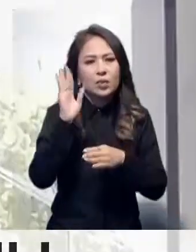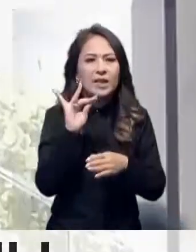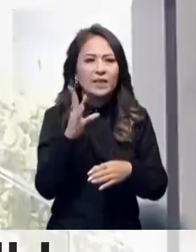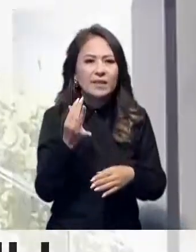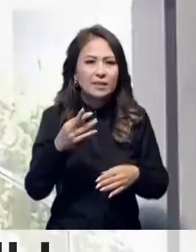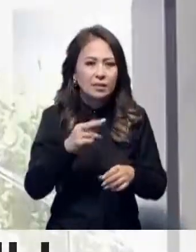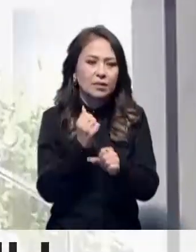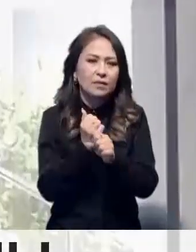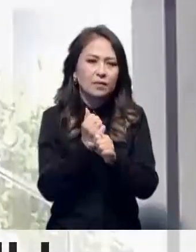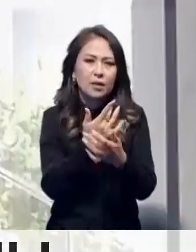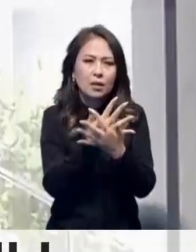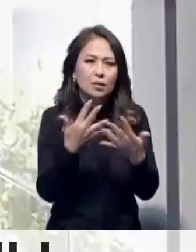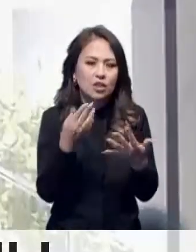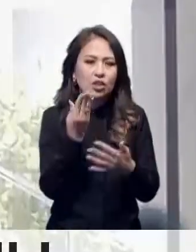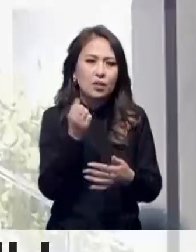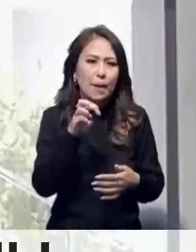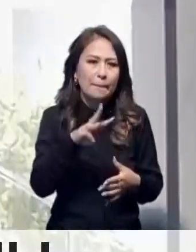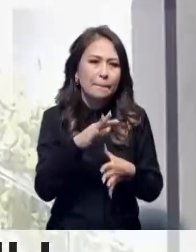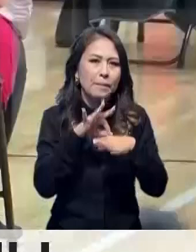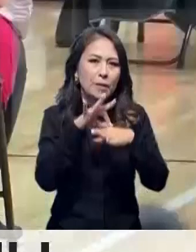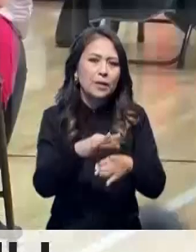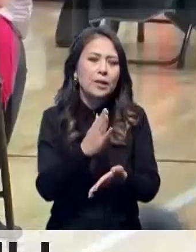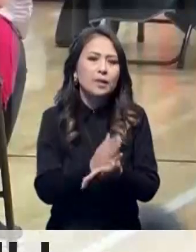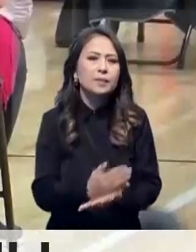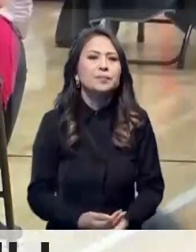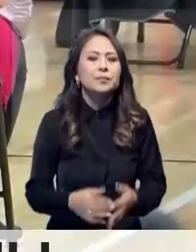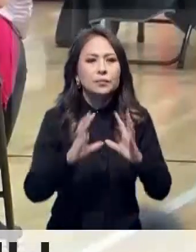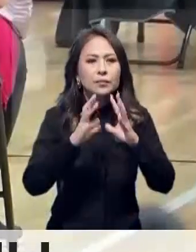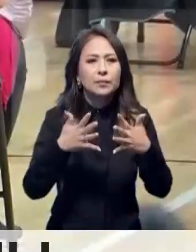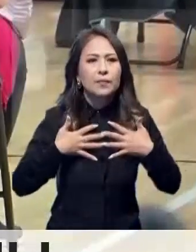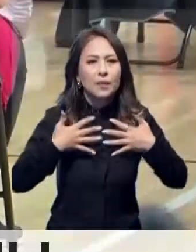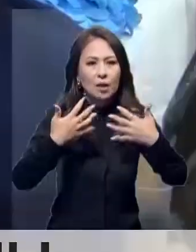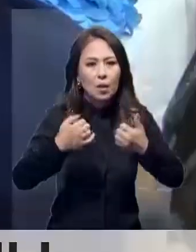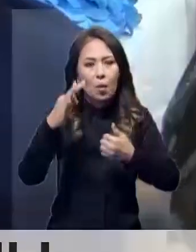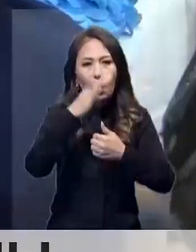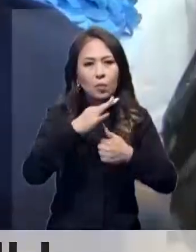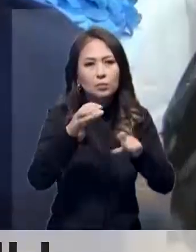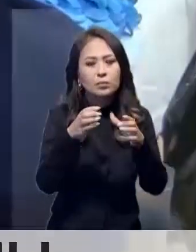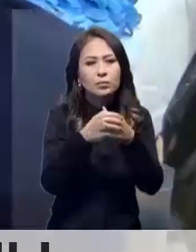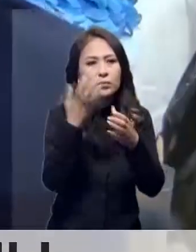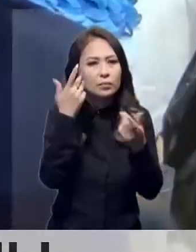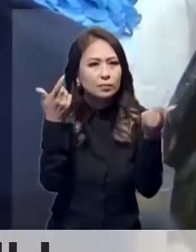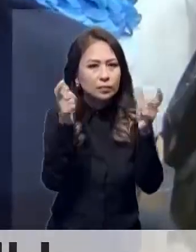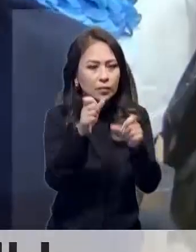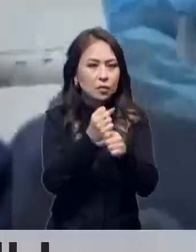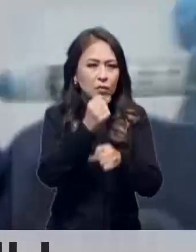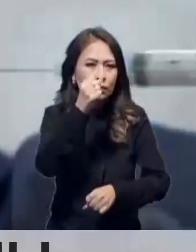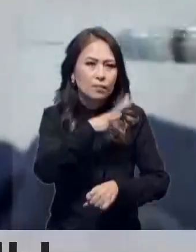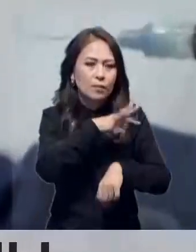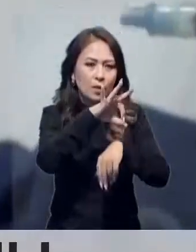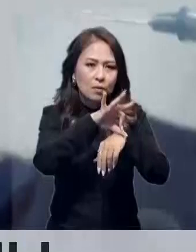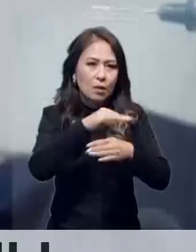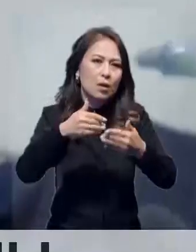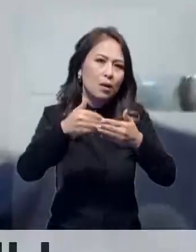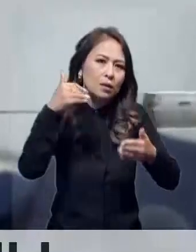Аталған әдістер ковидтің әртүрлі штамында қолданылады. Дүниежүзілік денсаулық сақтау ұйымы пандемия кезінде қатаң сақталған аурудың алдын